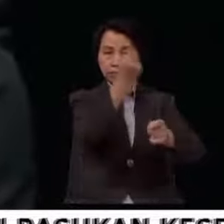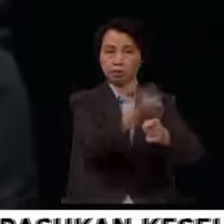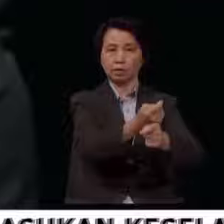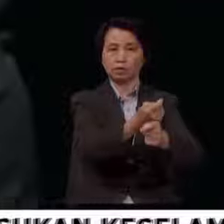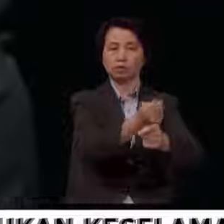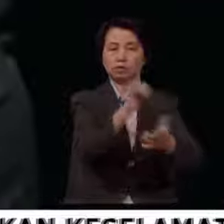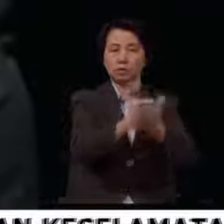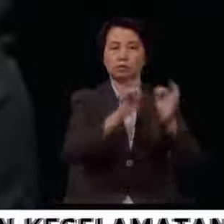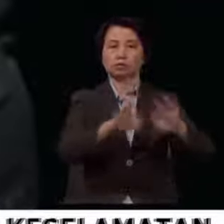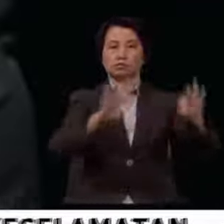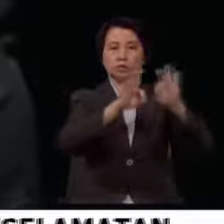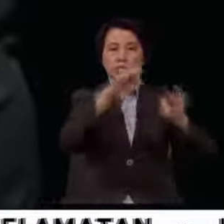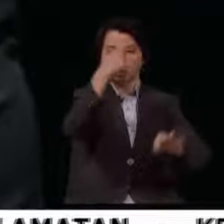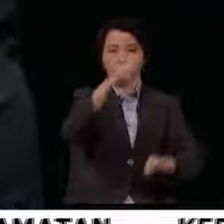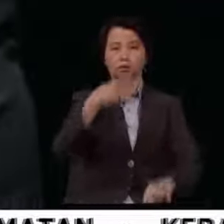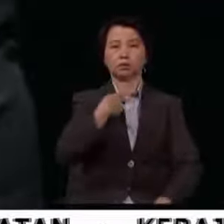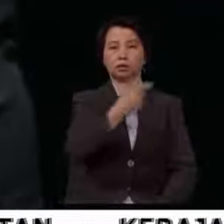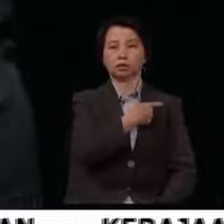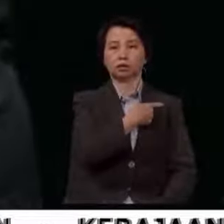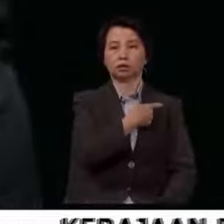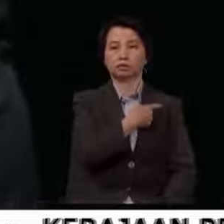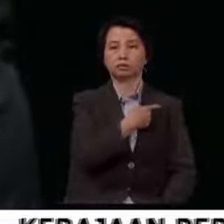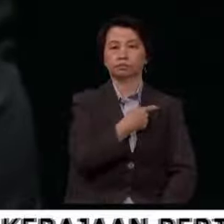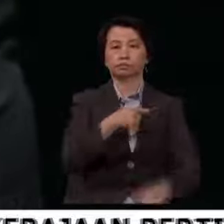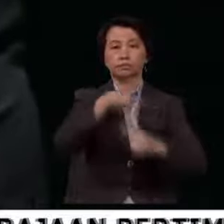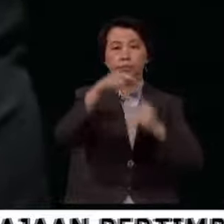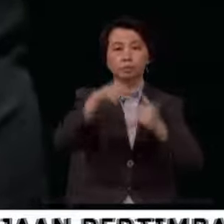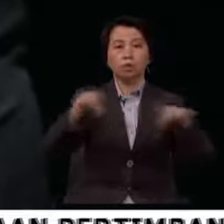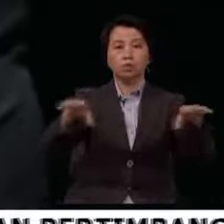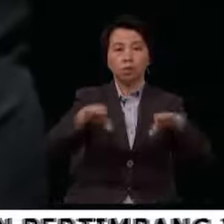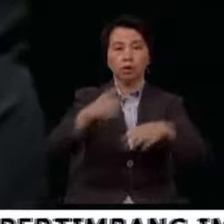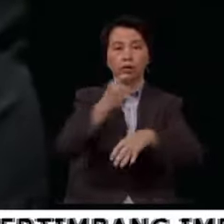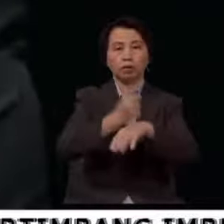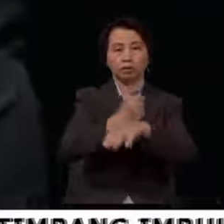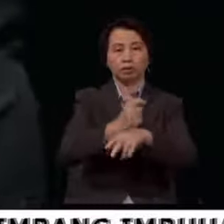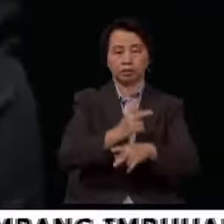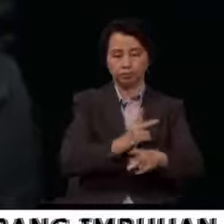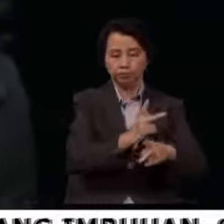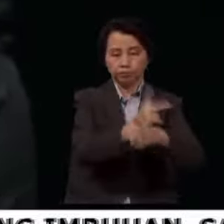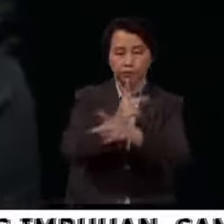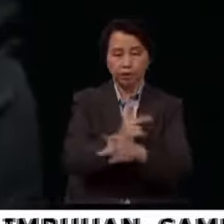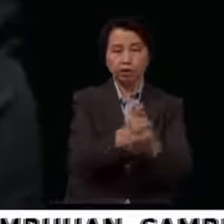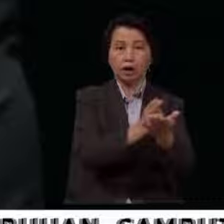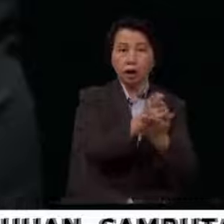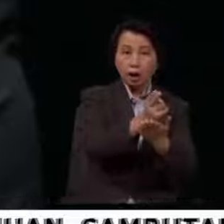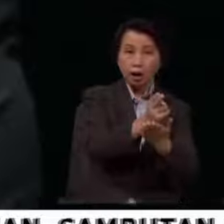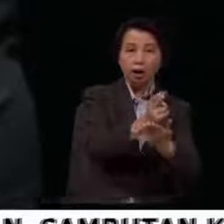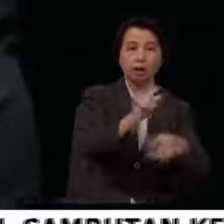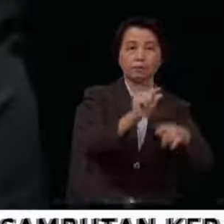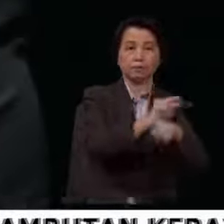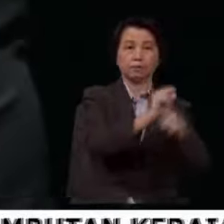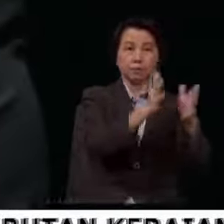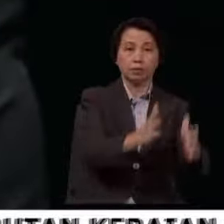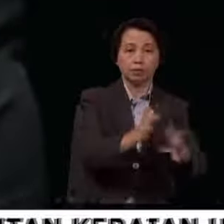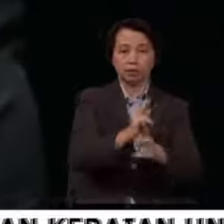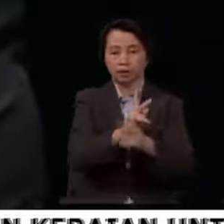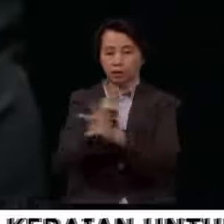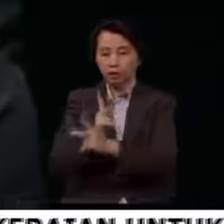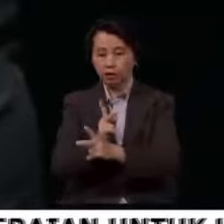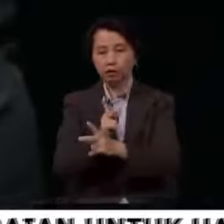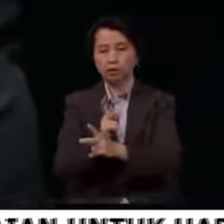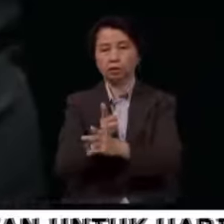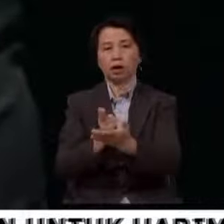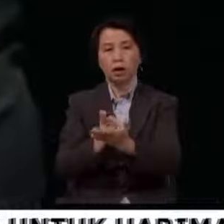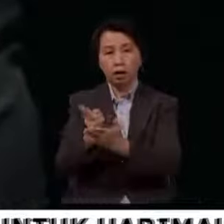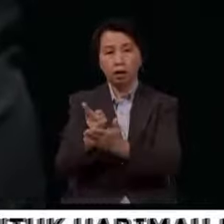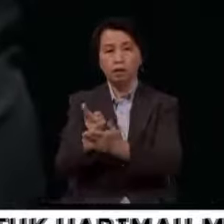satu lagi ia menyehatkan Ramayana pecel langkahan kenyataan antara kepedean dcv dan juga catatan Tunggul Pinang soal